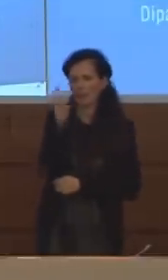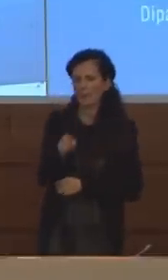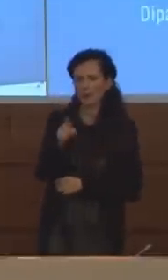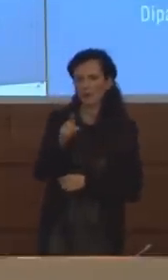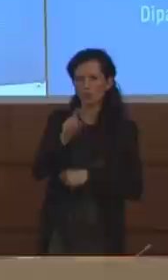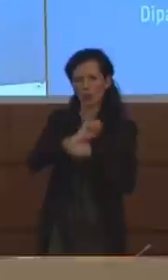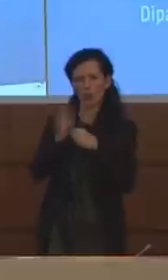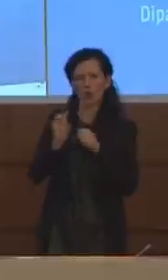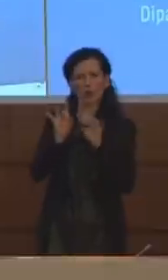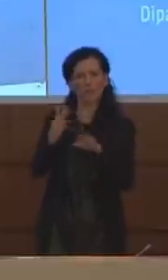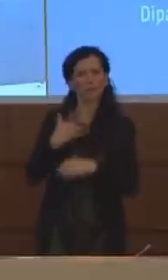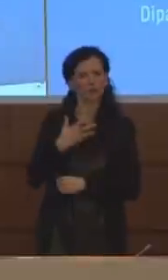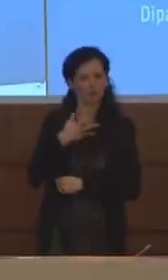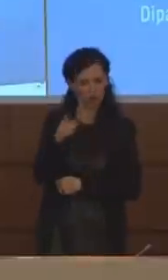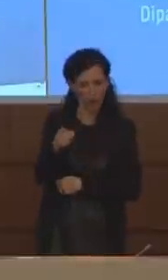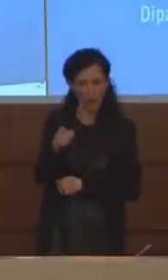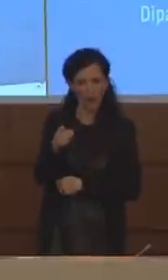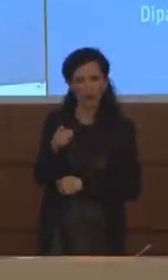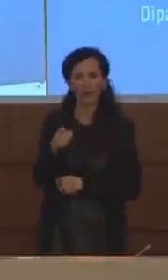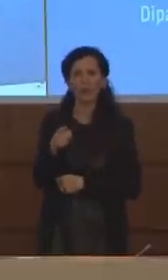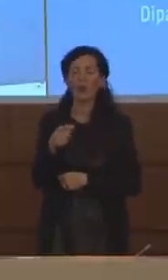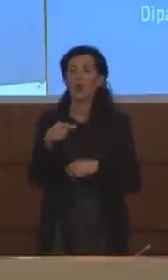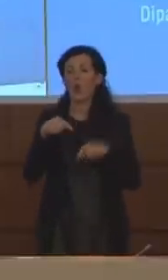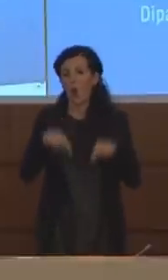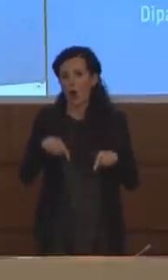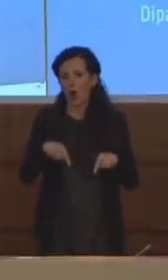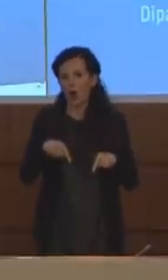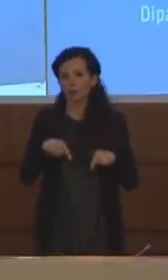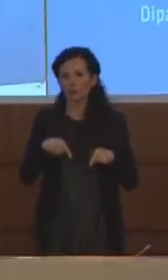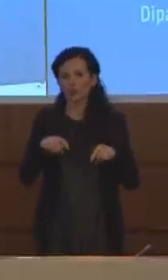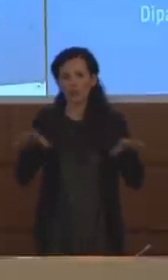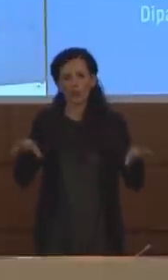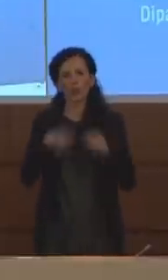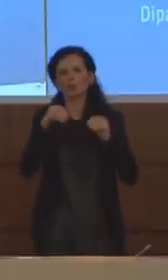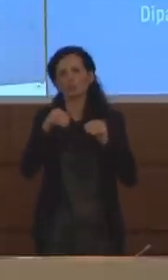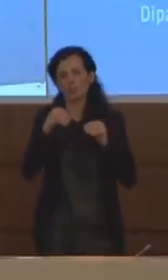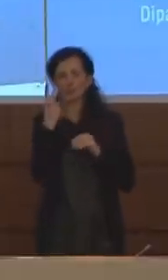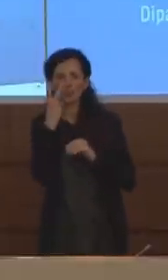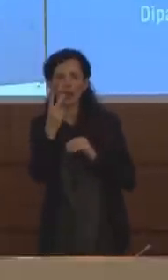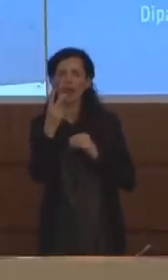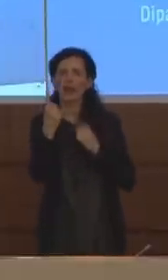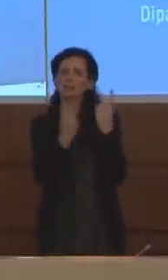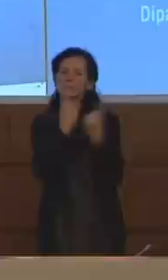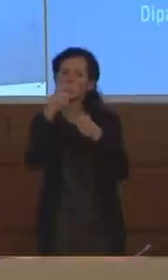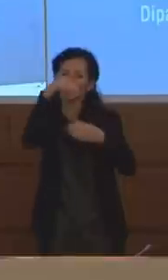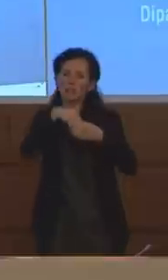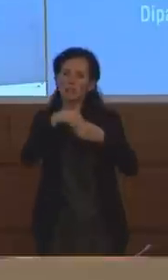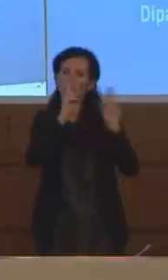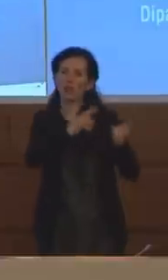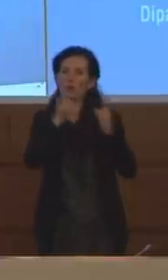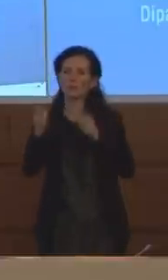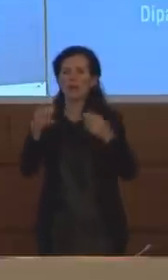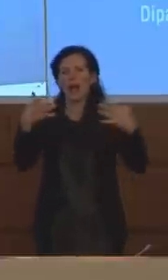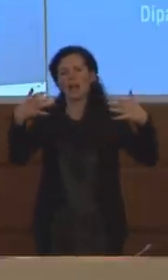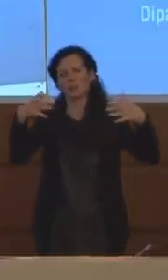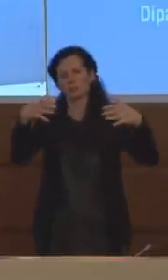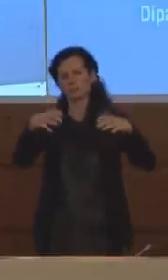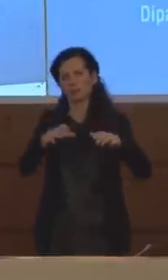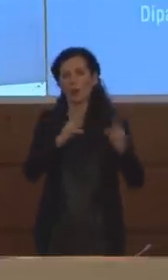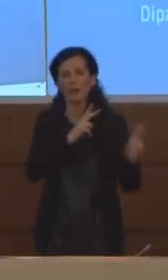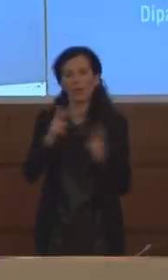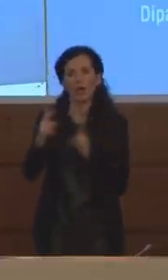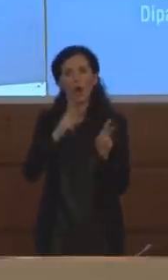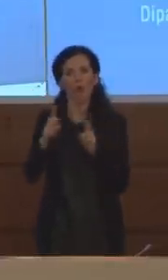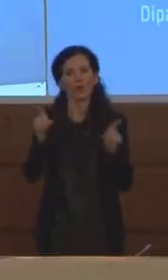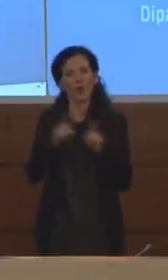che c'è ora c'è una attenuazione della pressione su queste strutture la possibilità di andare a fuori è molto elevata il punto